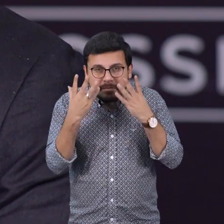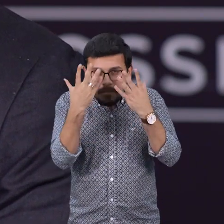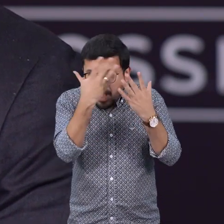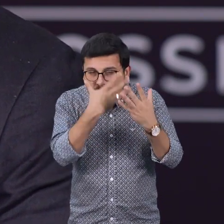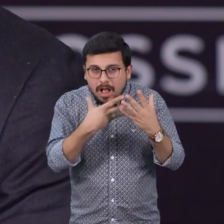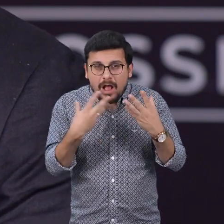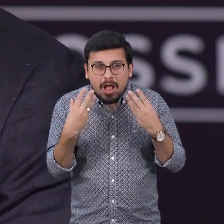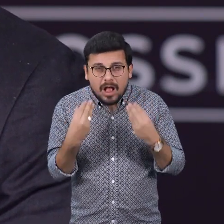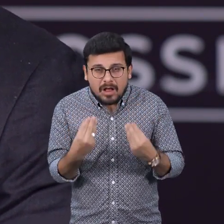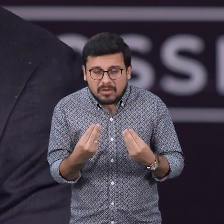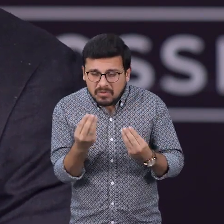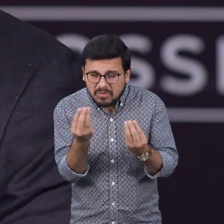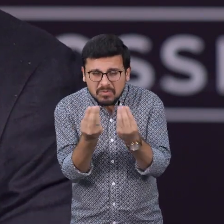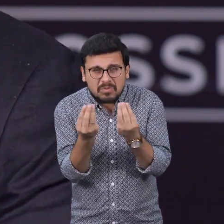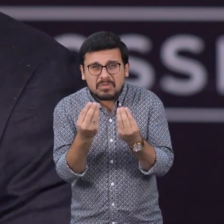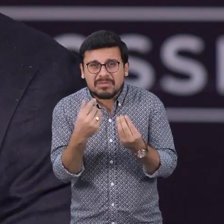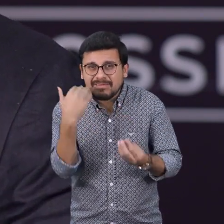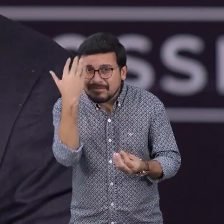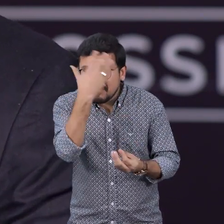آپ کیسے